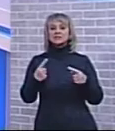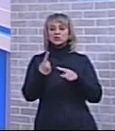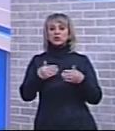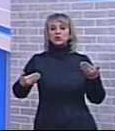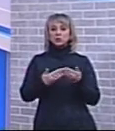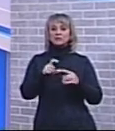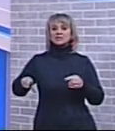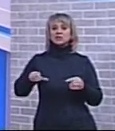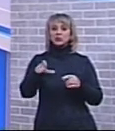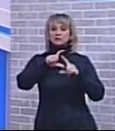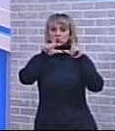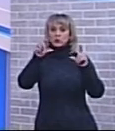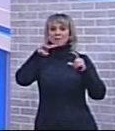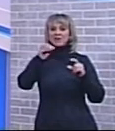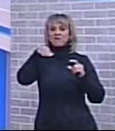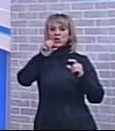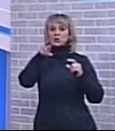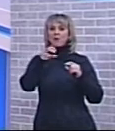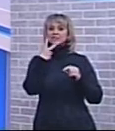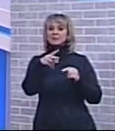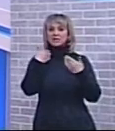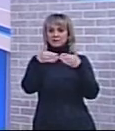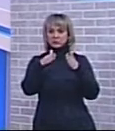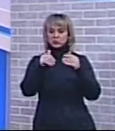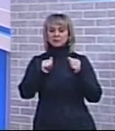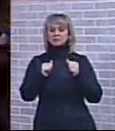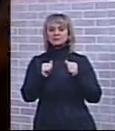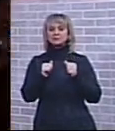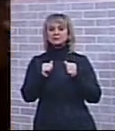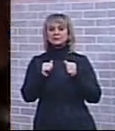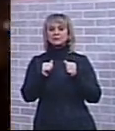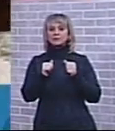Здравствуйте, это новости на Дону, в студии Мария Филинкова. Смотрите в выпуске.